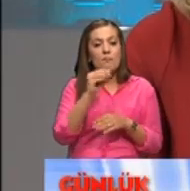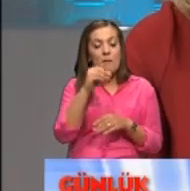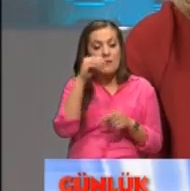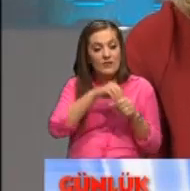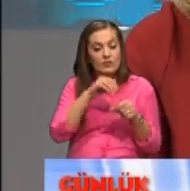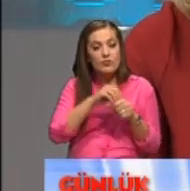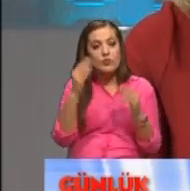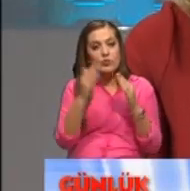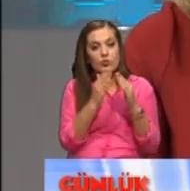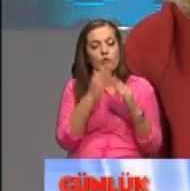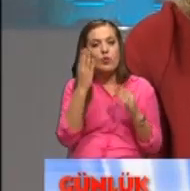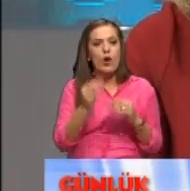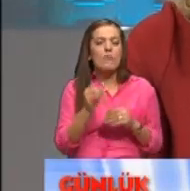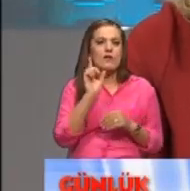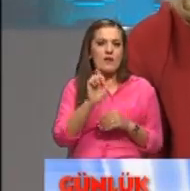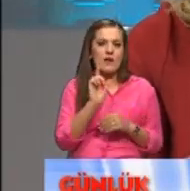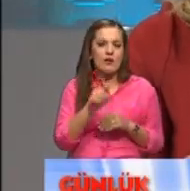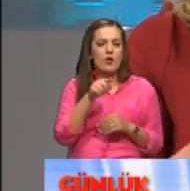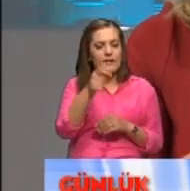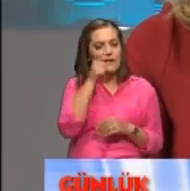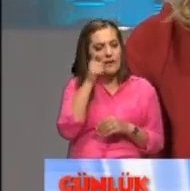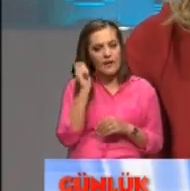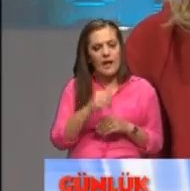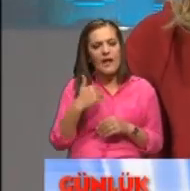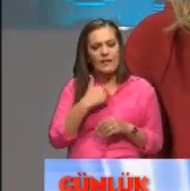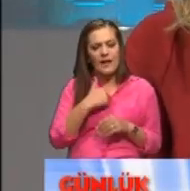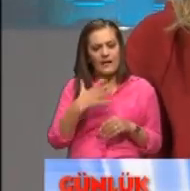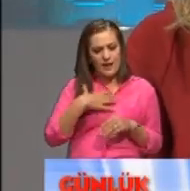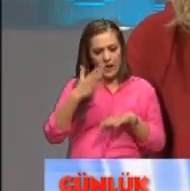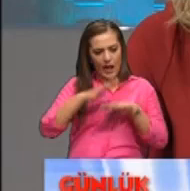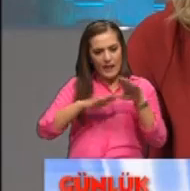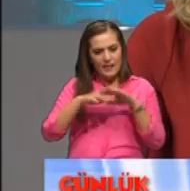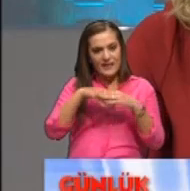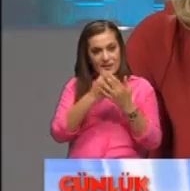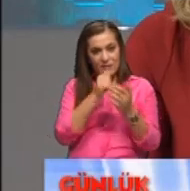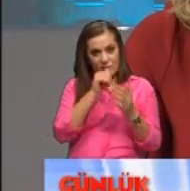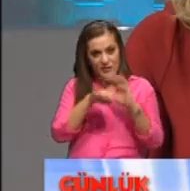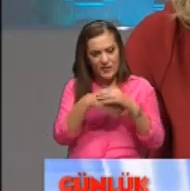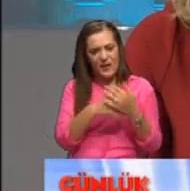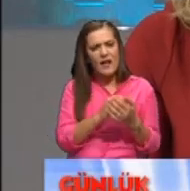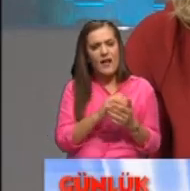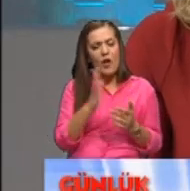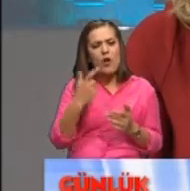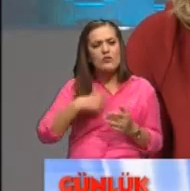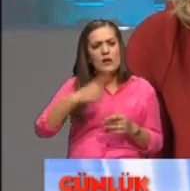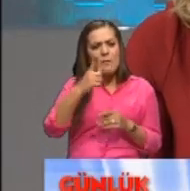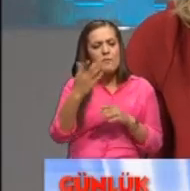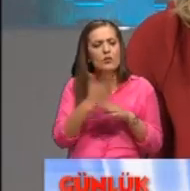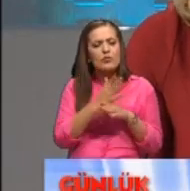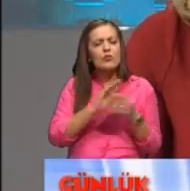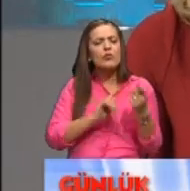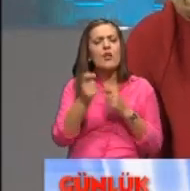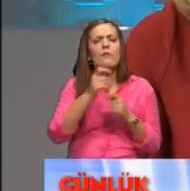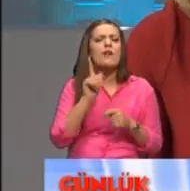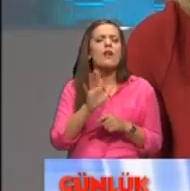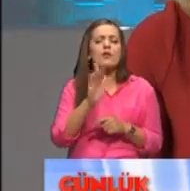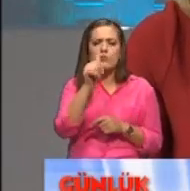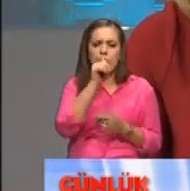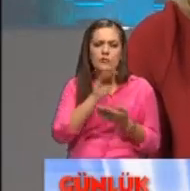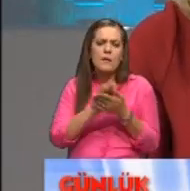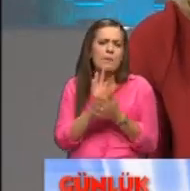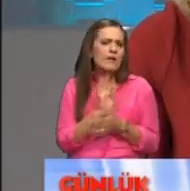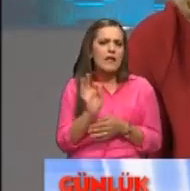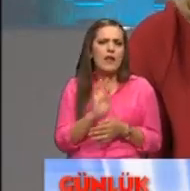için uygun olan ürünler olması gerekmekte. Onlara dikkat edeceğiz. Hani anne kendi elini yıkarken yani özel bir ürün kullanmasına gerek yok. Su ve